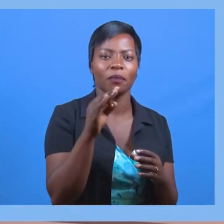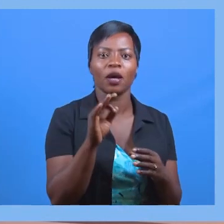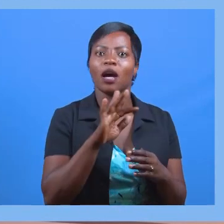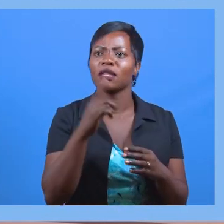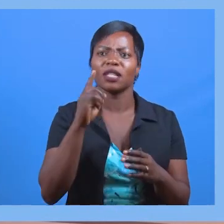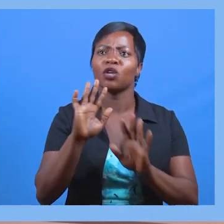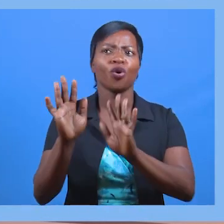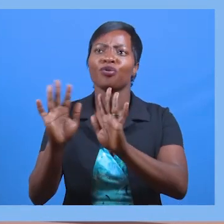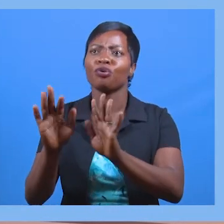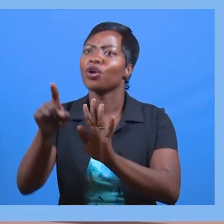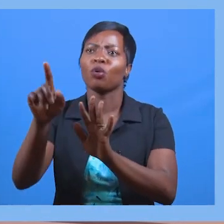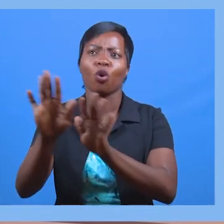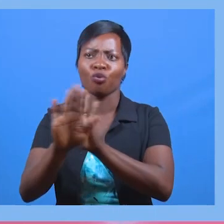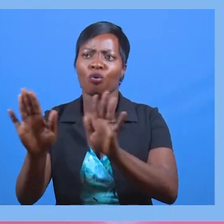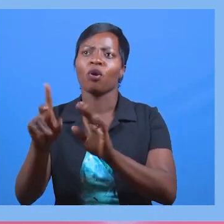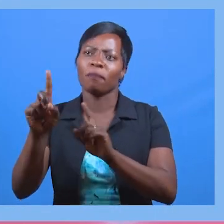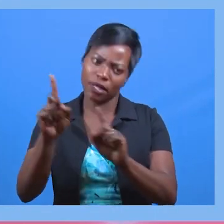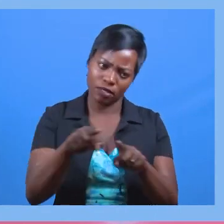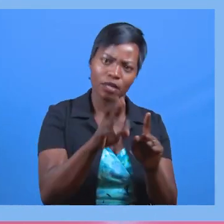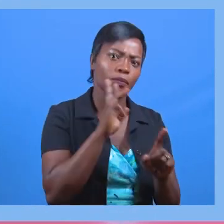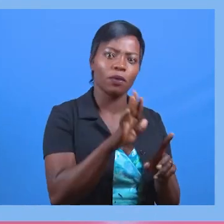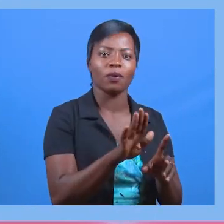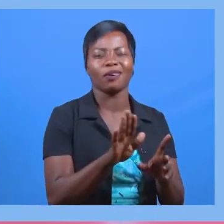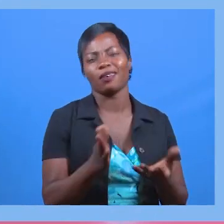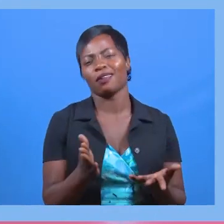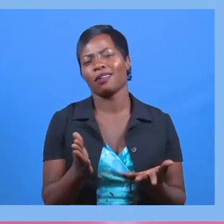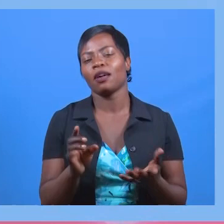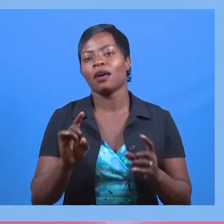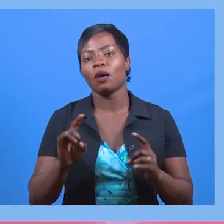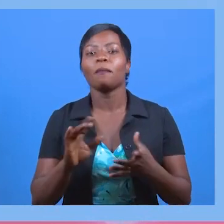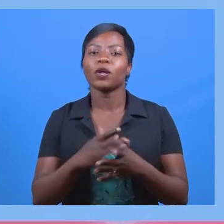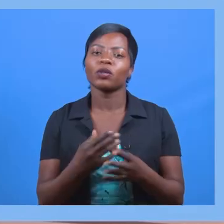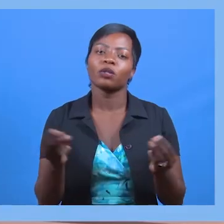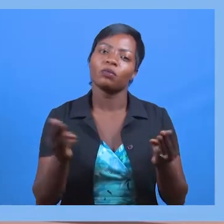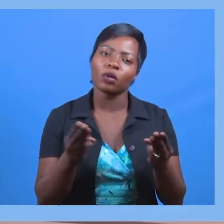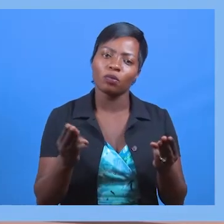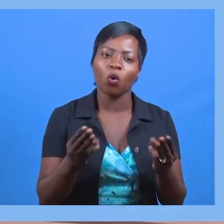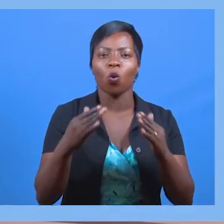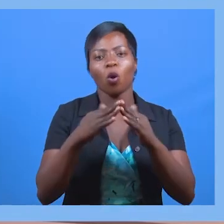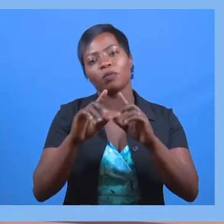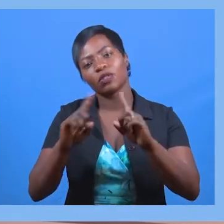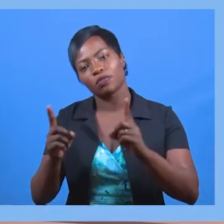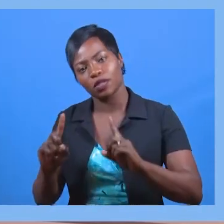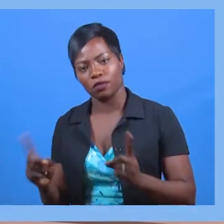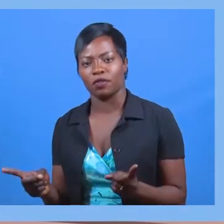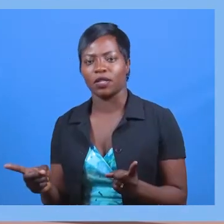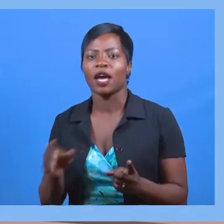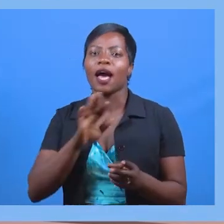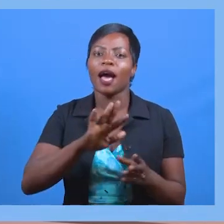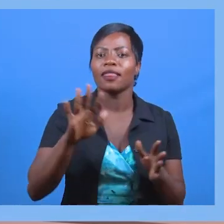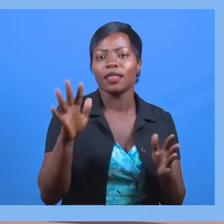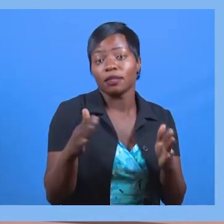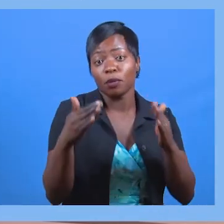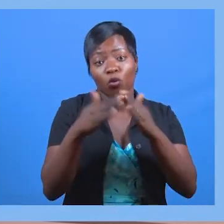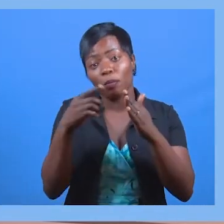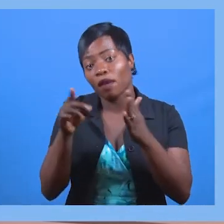aiwa kwamakuenda ikoko hakusiriko, dzokai. Nokuti vanhu vanogara zvakasiyana-siyana. Vamwe vanoroja kunyange mukati medzimba